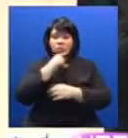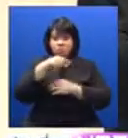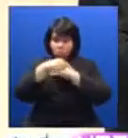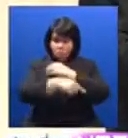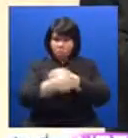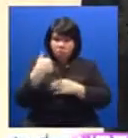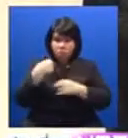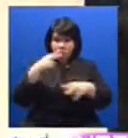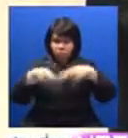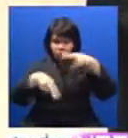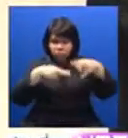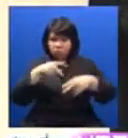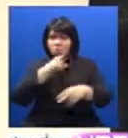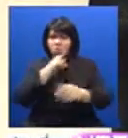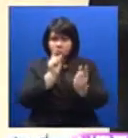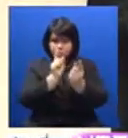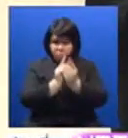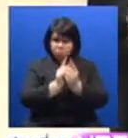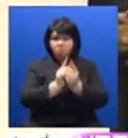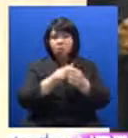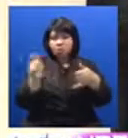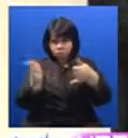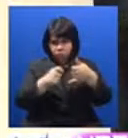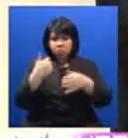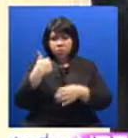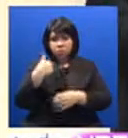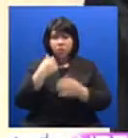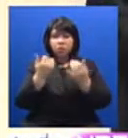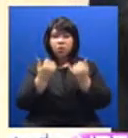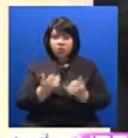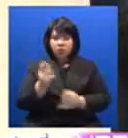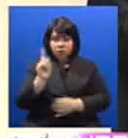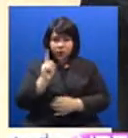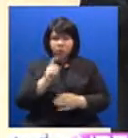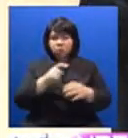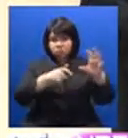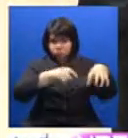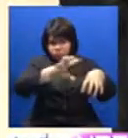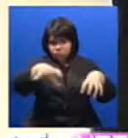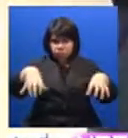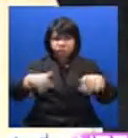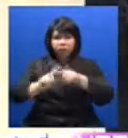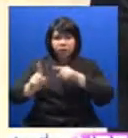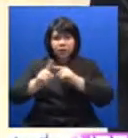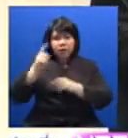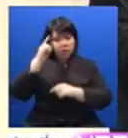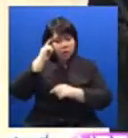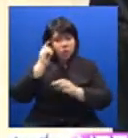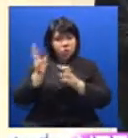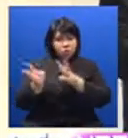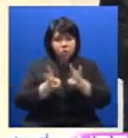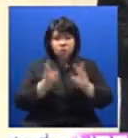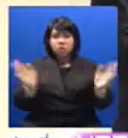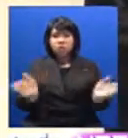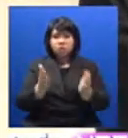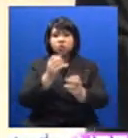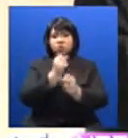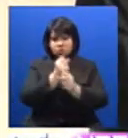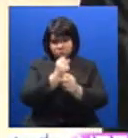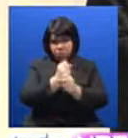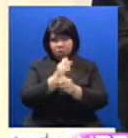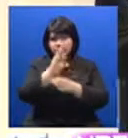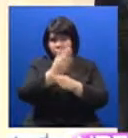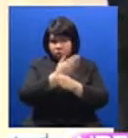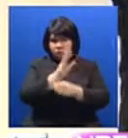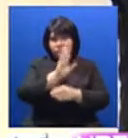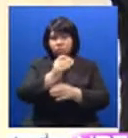จริตจะลงโทษขั้นเด็ดขาดนอกจากนี้ทุกหน่วยงานจะต้องเร่งหาแนวทางจัดสรรงบประมาณสนับสนุนการดำเนินธุรกิจของภาคเ